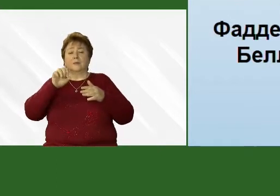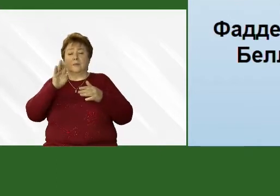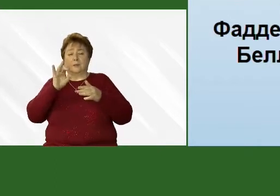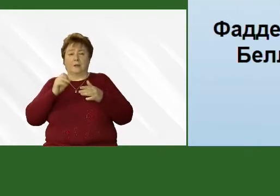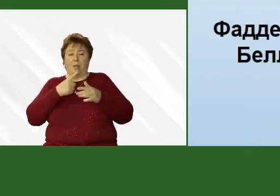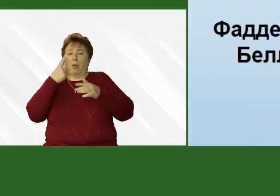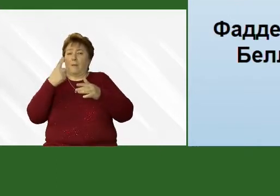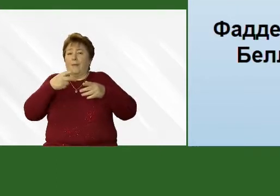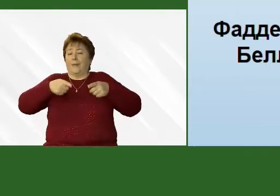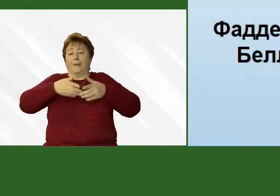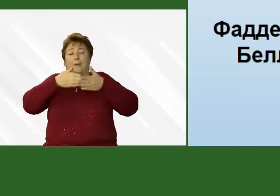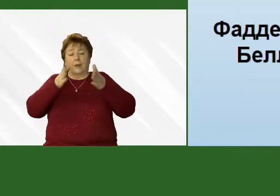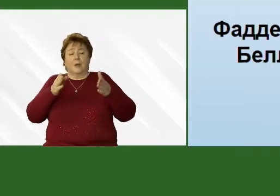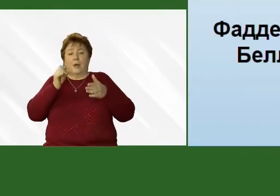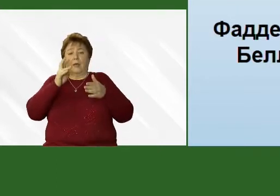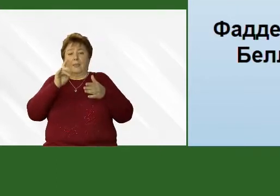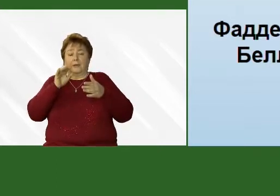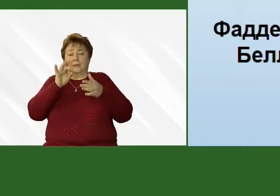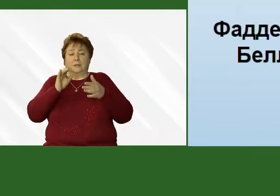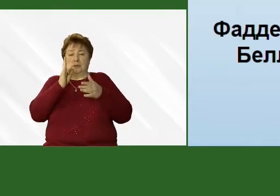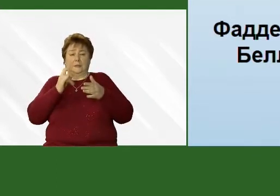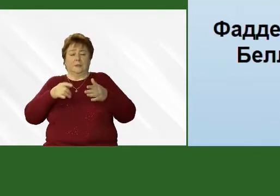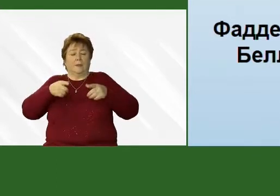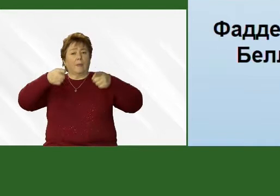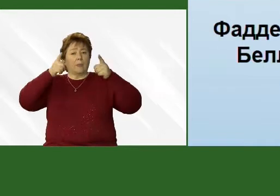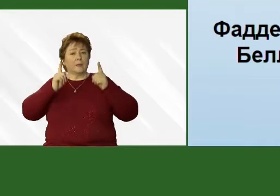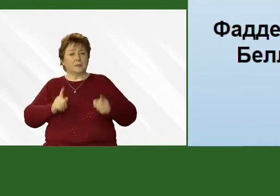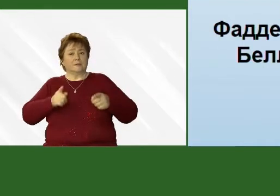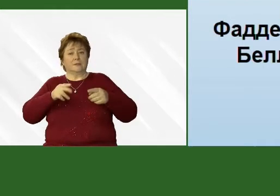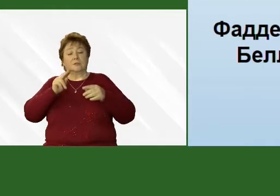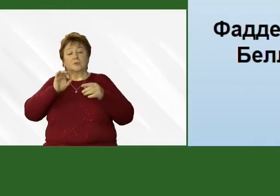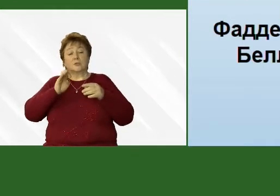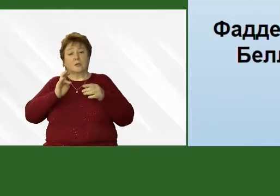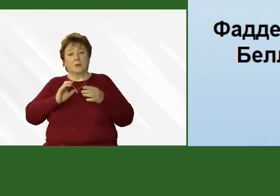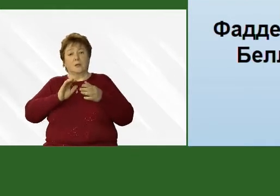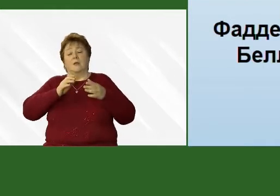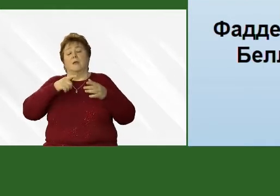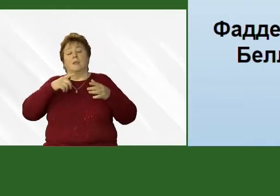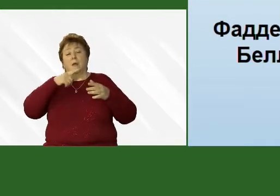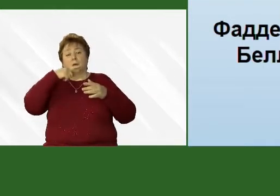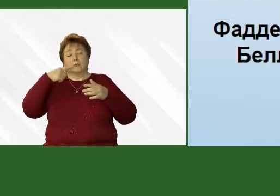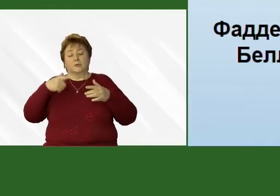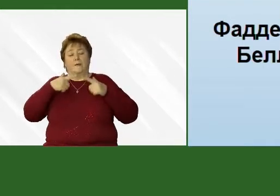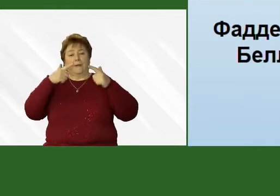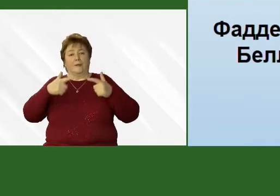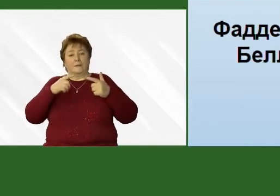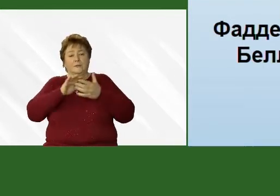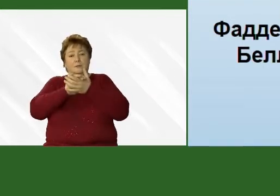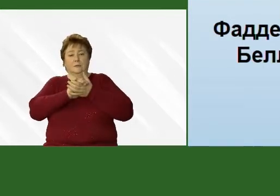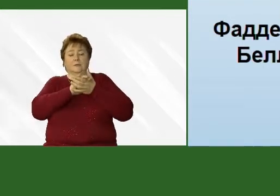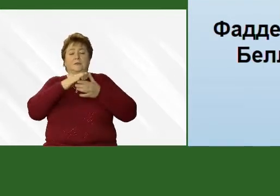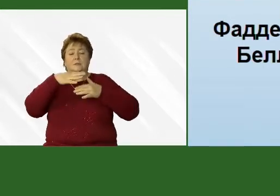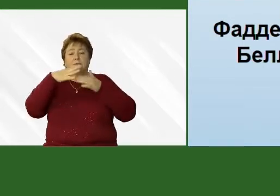один из первооткрывателей Антарктиды. Действительный член Русского географического общества